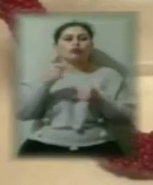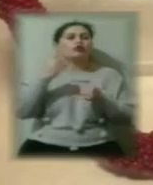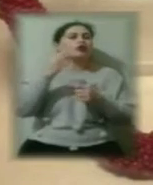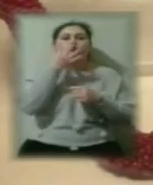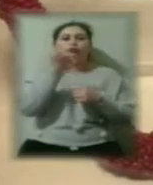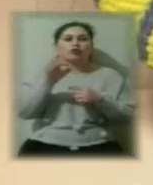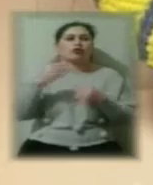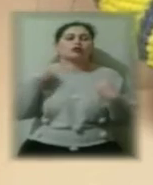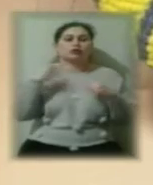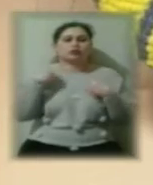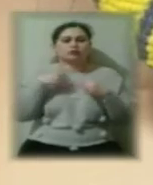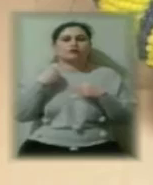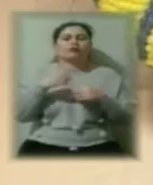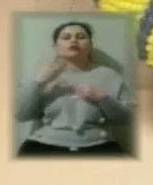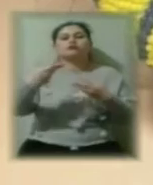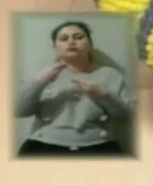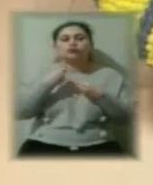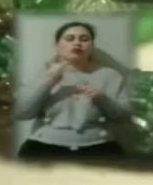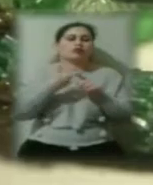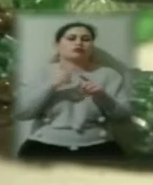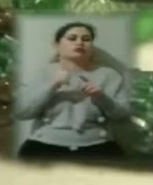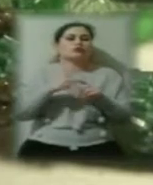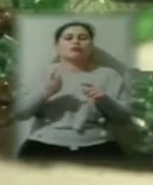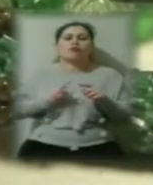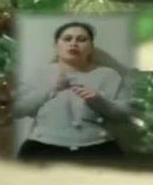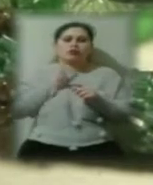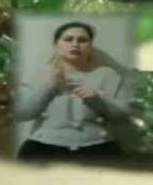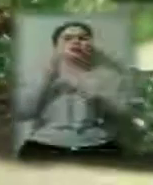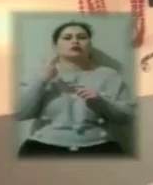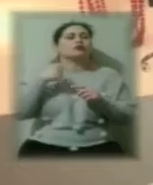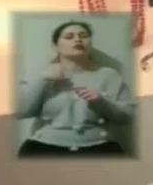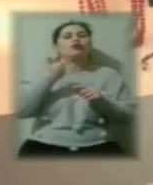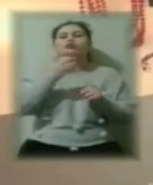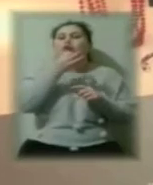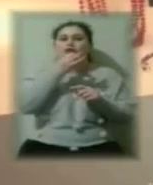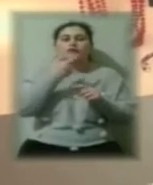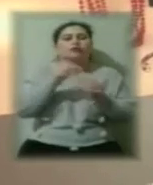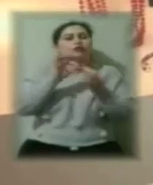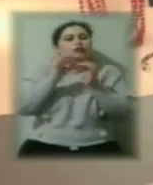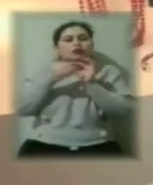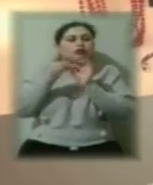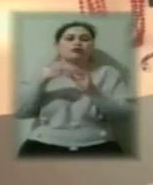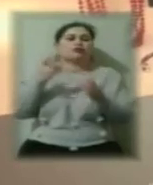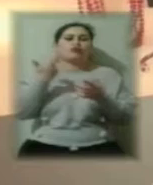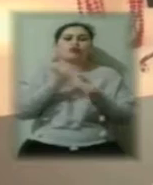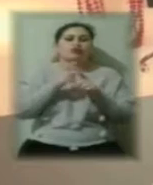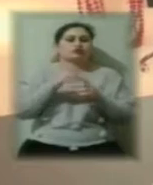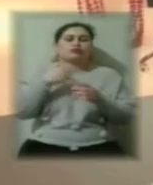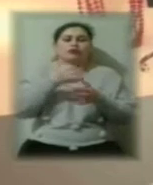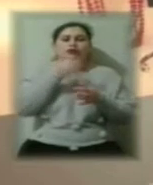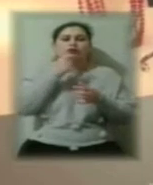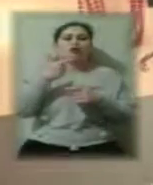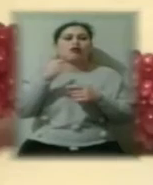одягу. Надихає робота майстрині, це робота дуже копітка. А також подобаються гадючки, ось